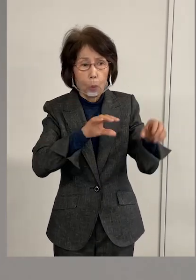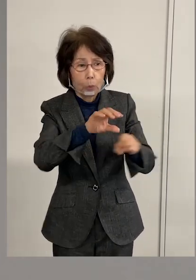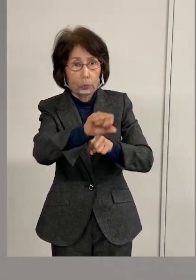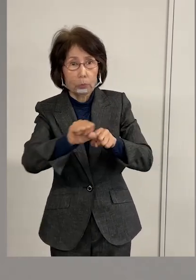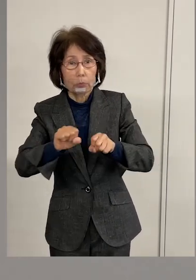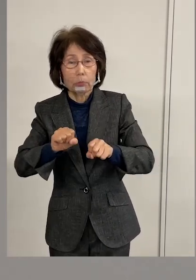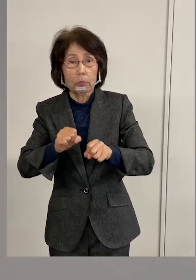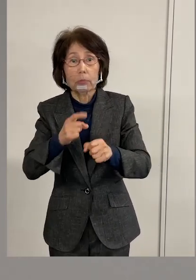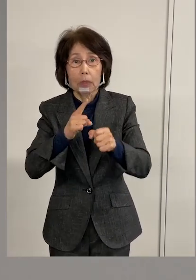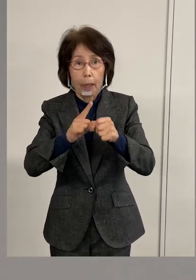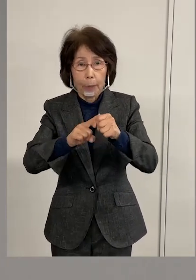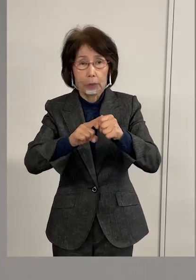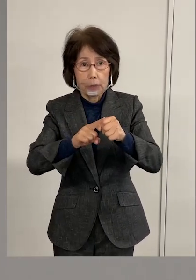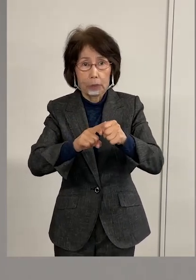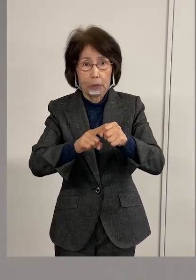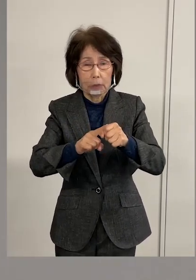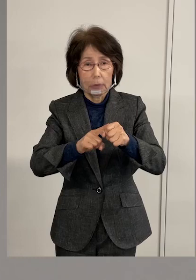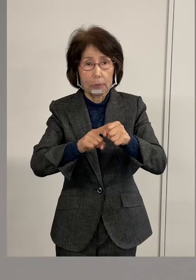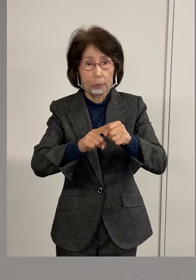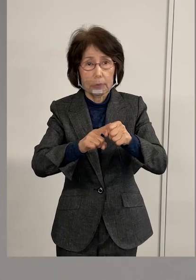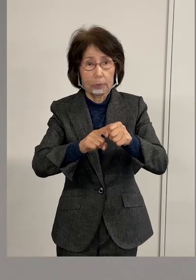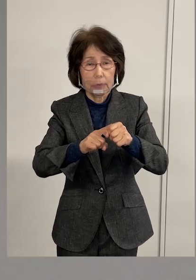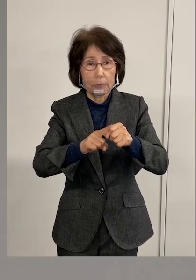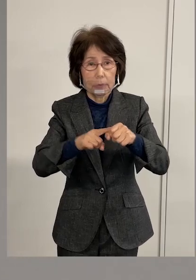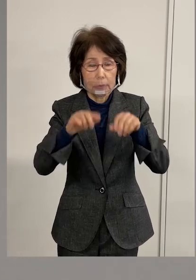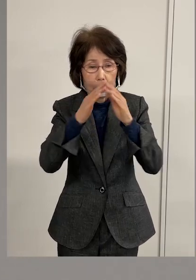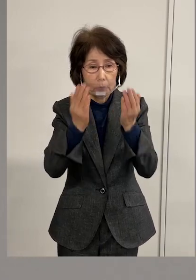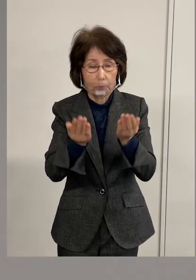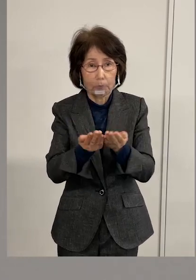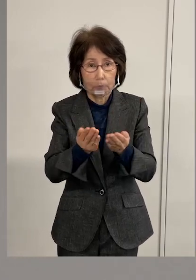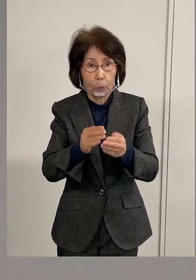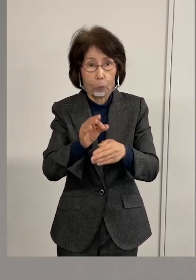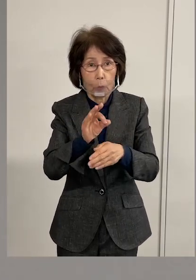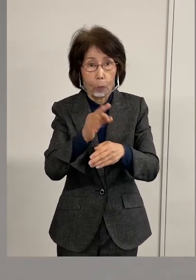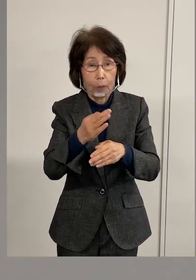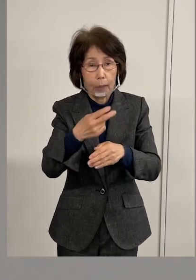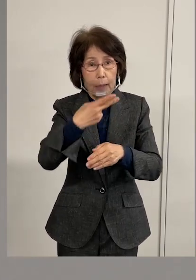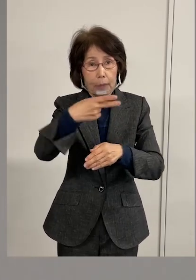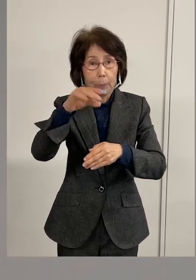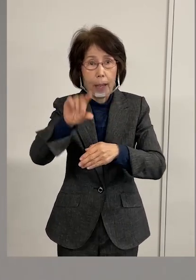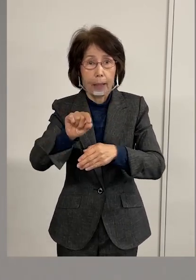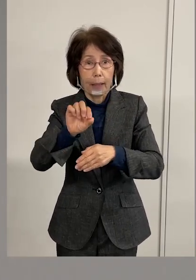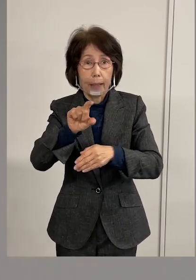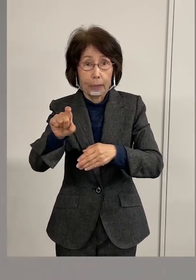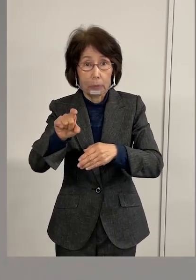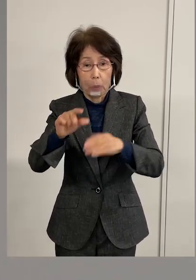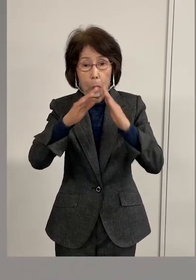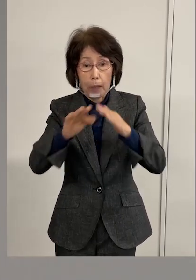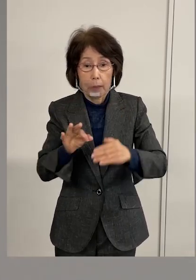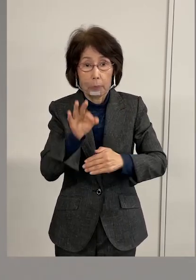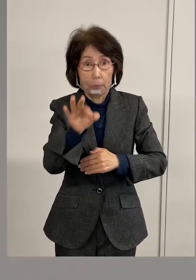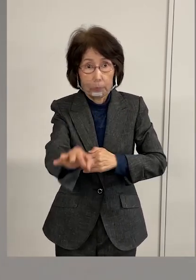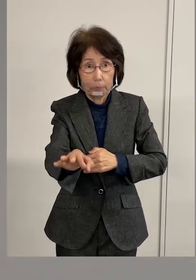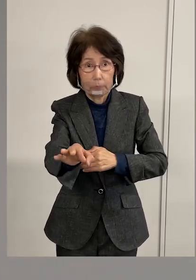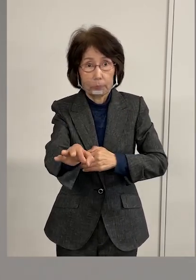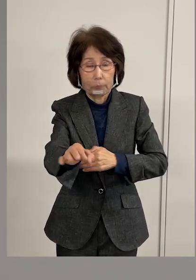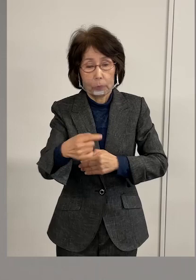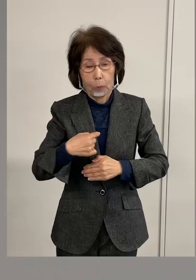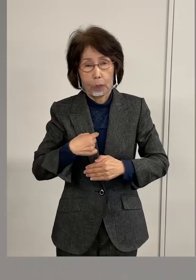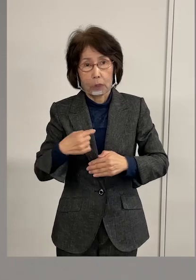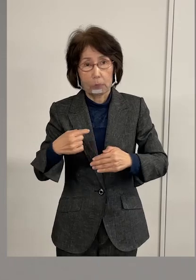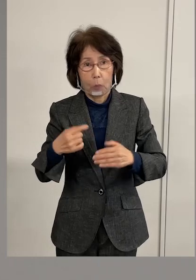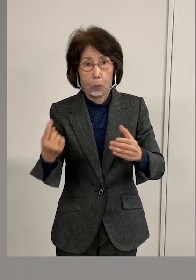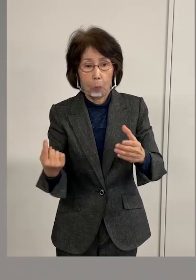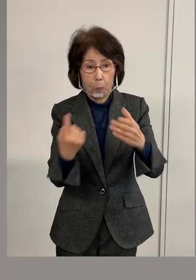ために、会費、これ年額で2万円ですけれども、会費を払って、まあ、私も、加入を